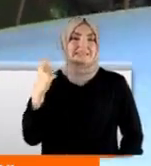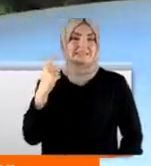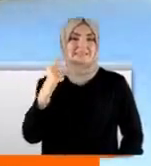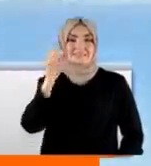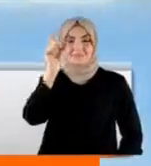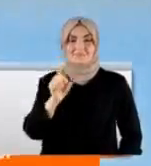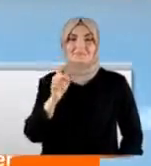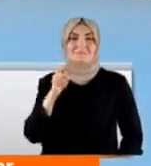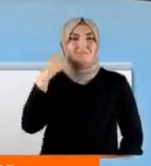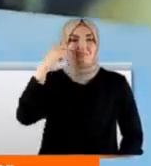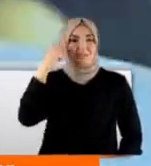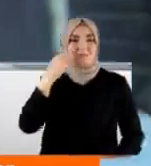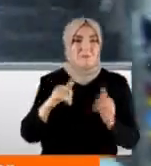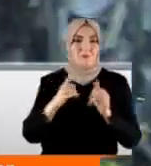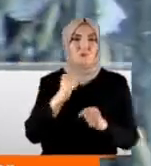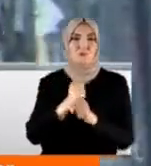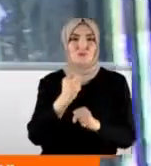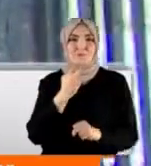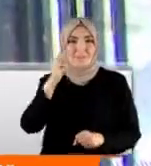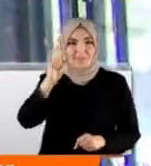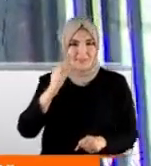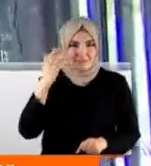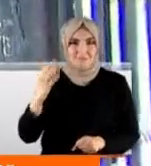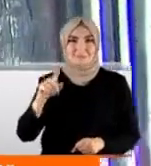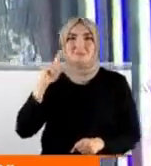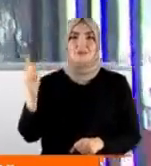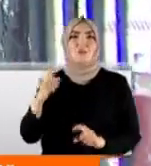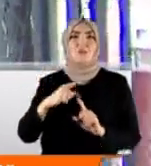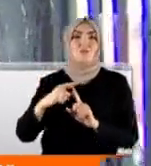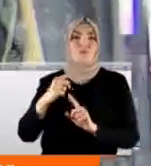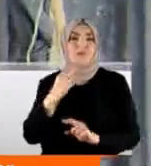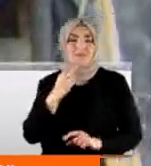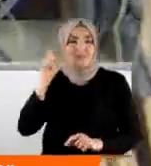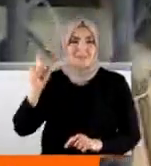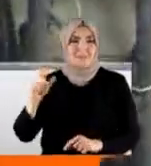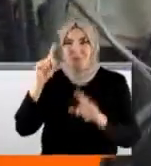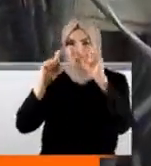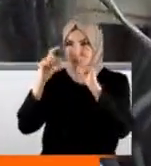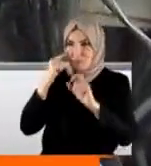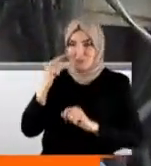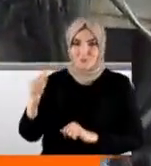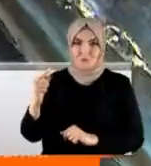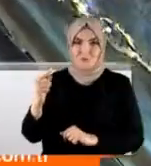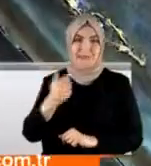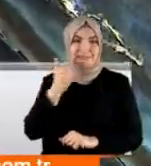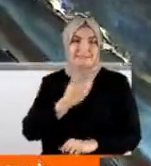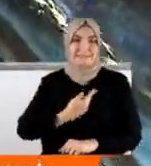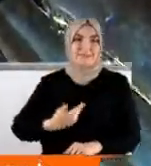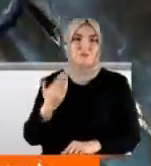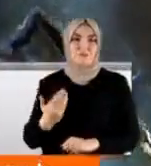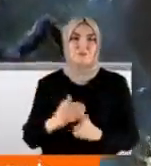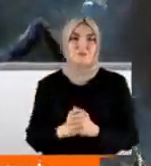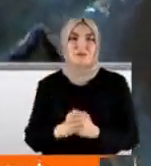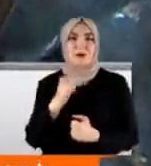tablosundan, yine hemen sağ taraftaki Türkan Şoray fotoğrafından da çok rahat bir şekilde anlayabiliyorsunuz. Ablalarımız bizi